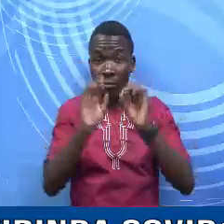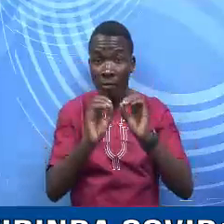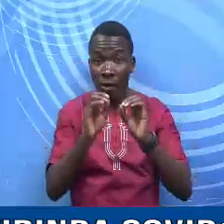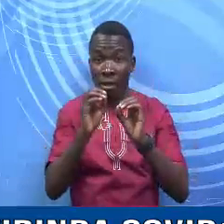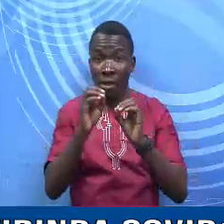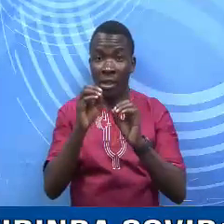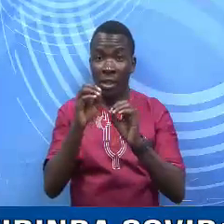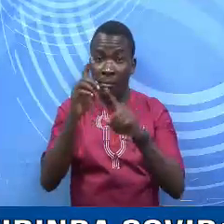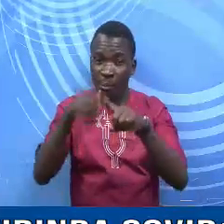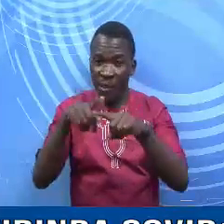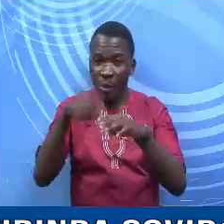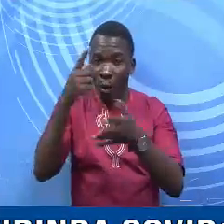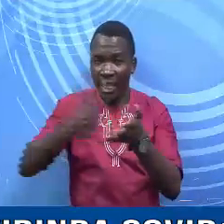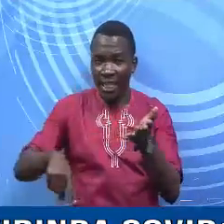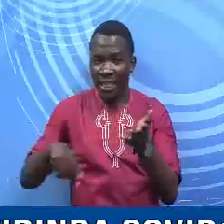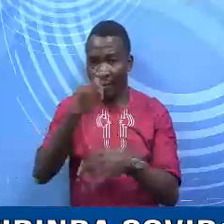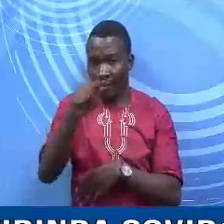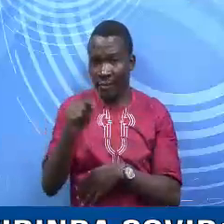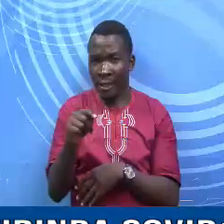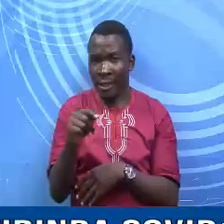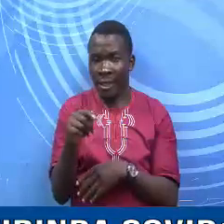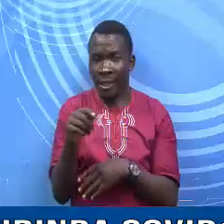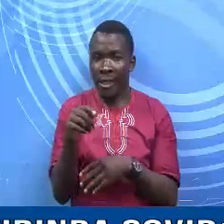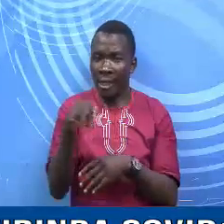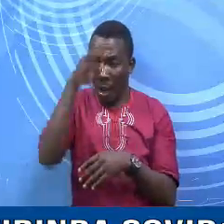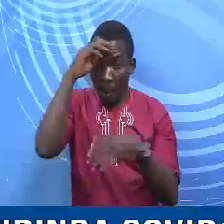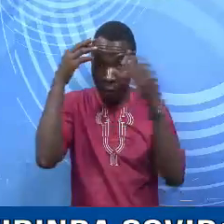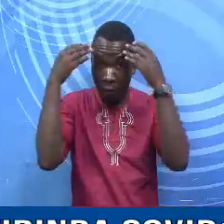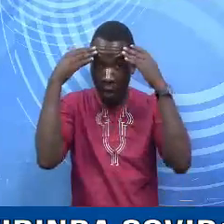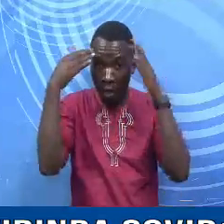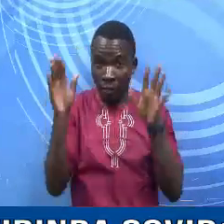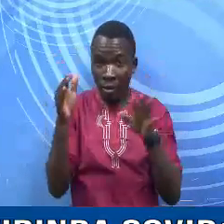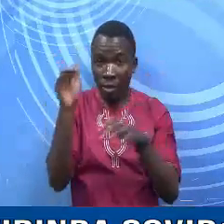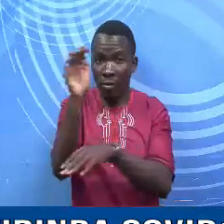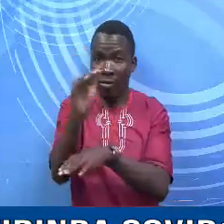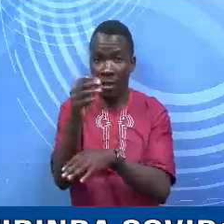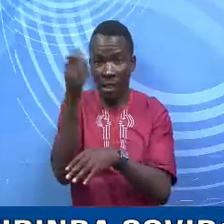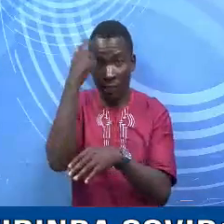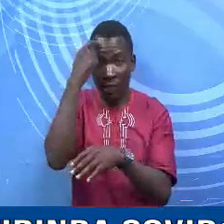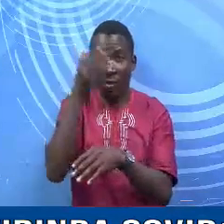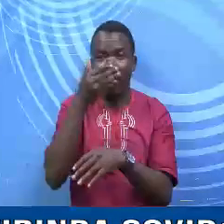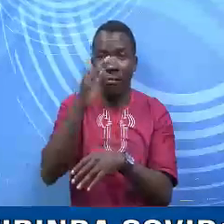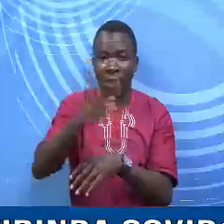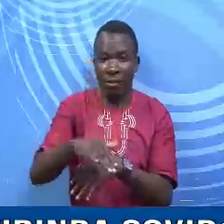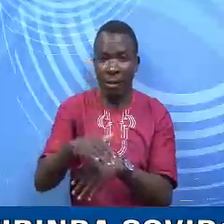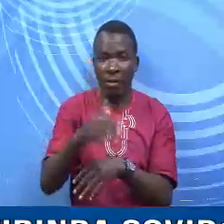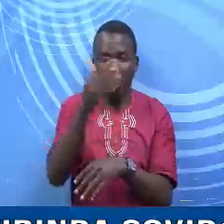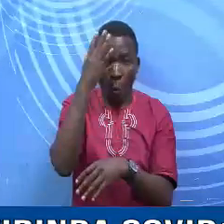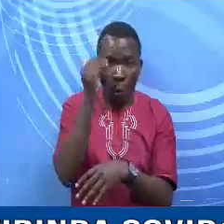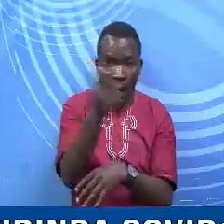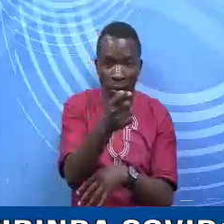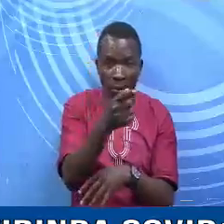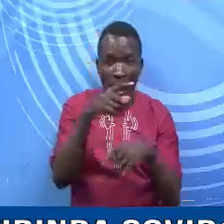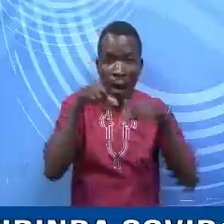ukuyibabaza, ni imyumvire mibi n'uko umuntu yabivuga. None se wowe kutakambaye? Njye